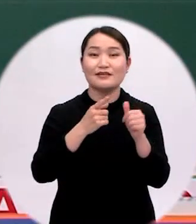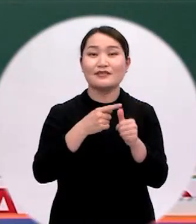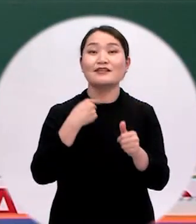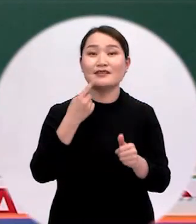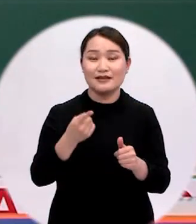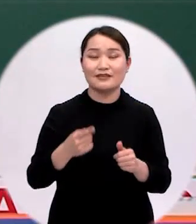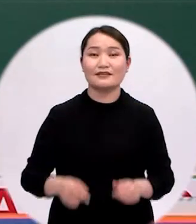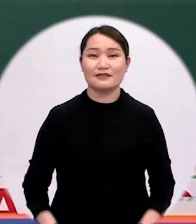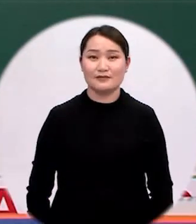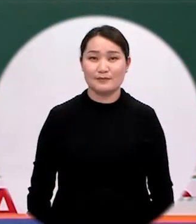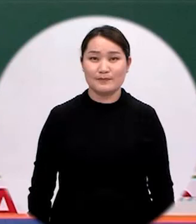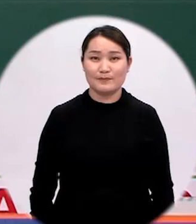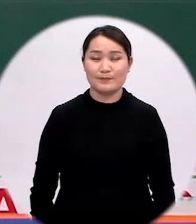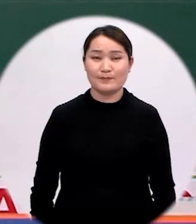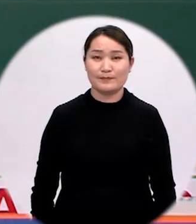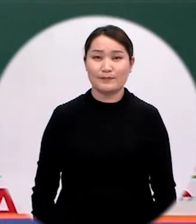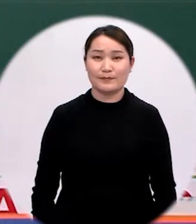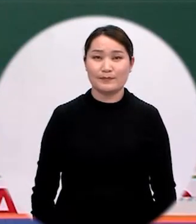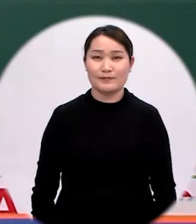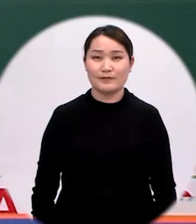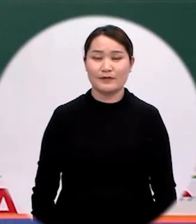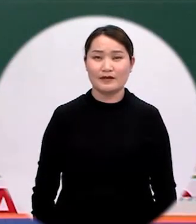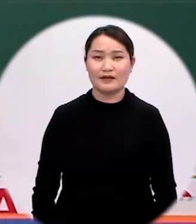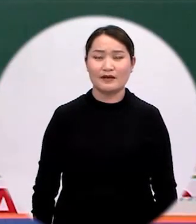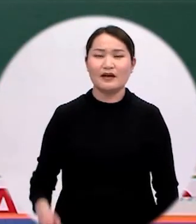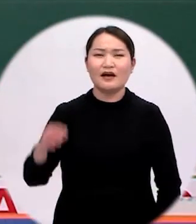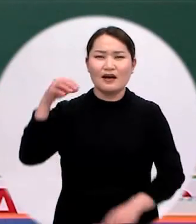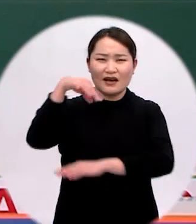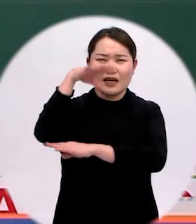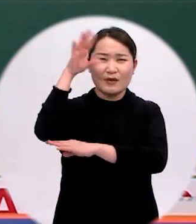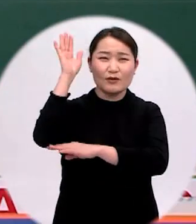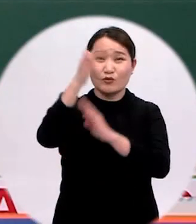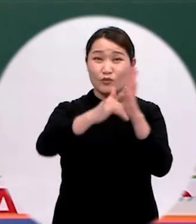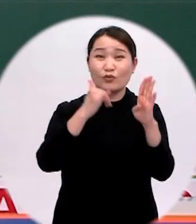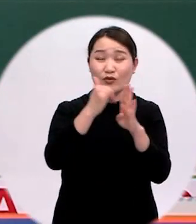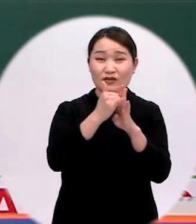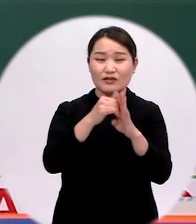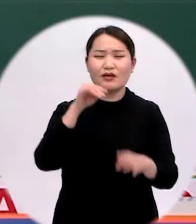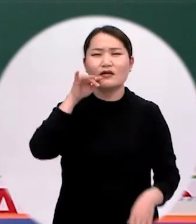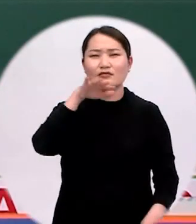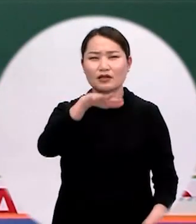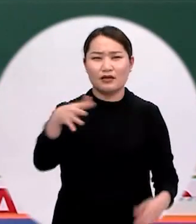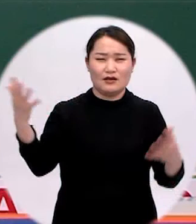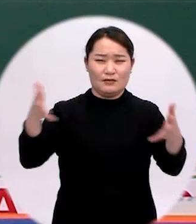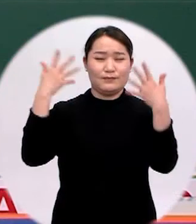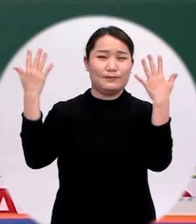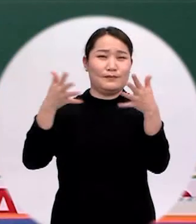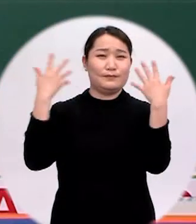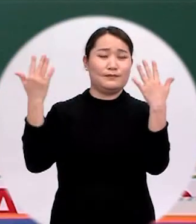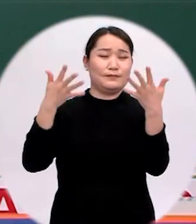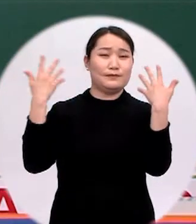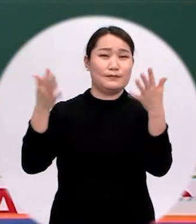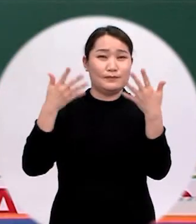хаврын улирал болж байгаа. Тэгэхээр хүүхдүүдээ хаврын салхи хавирга нефт гэдэг үг байдаг. Энэ